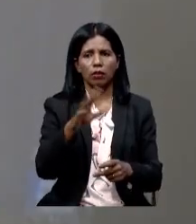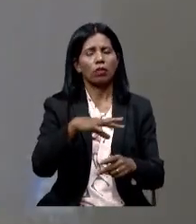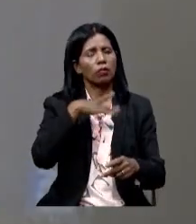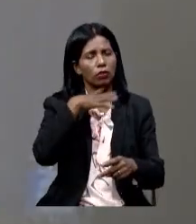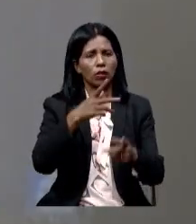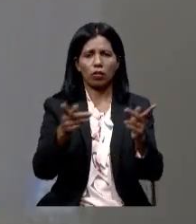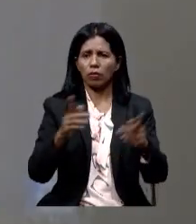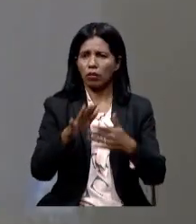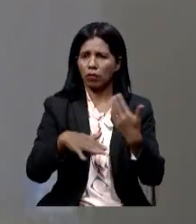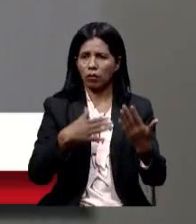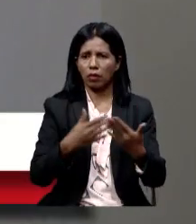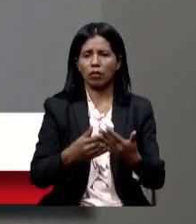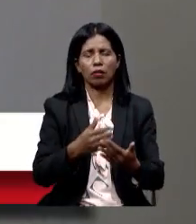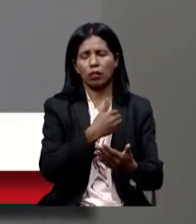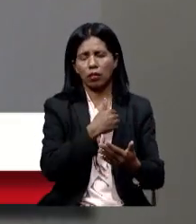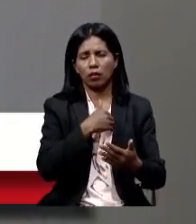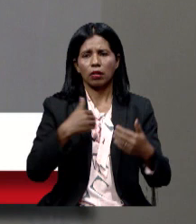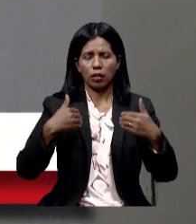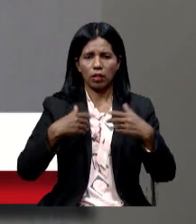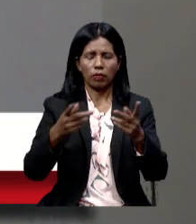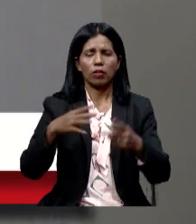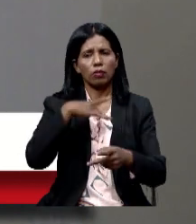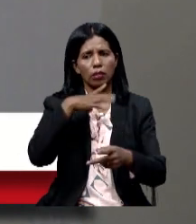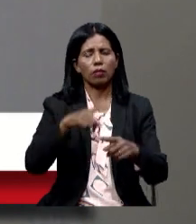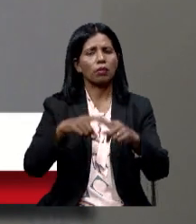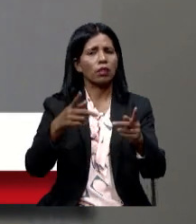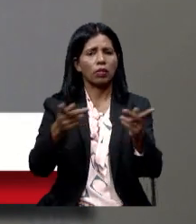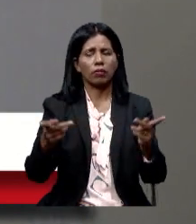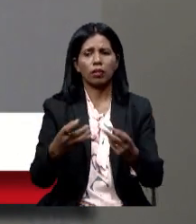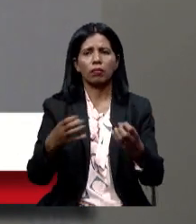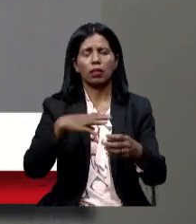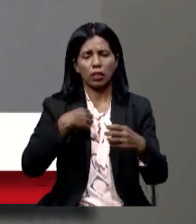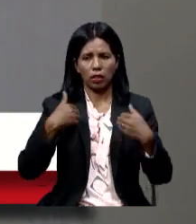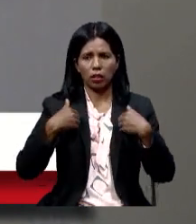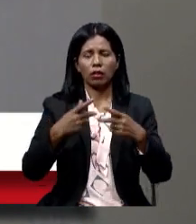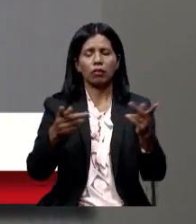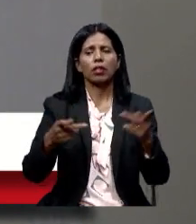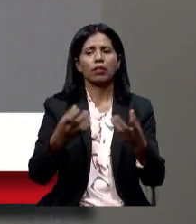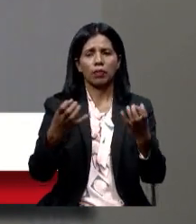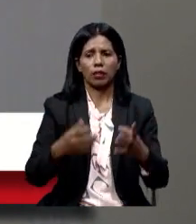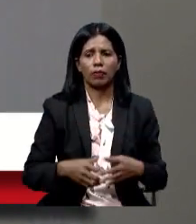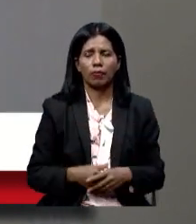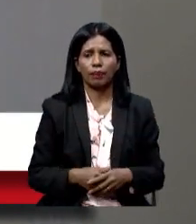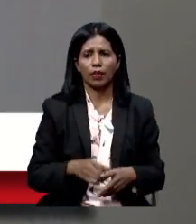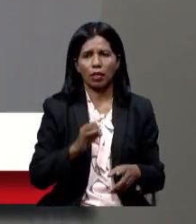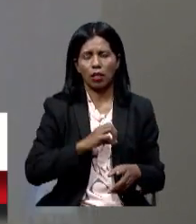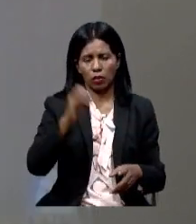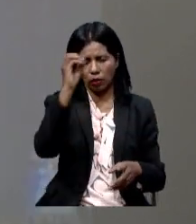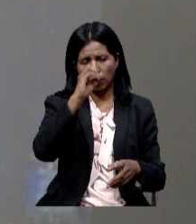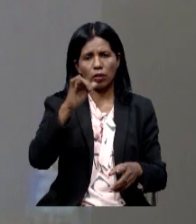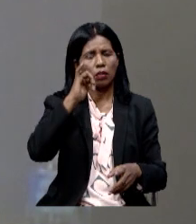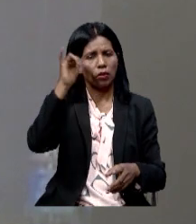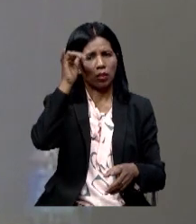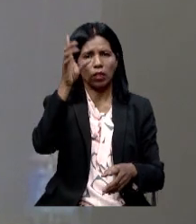hotu iha balung mak sidak iha liseru, bai bai iha fatin barak mak iha na liseru. Hau observa itu ang hosai iha